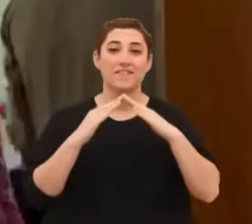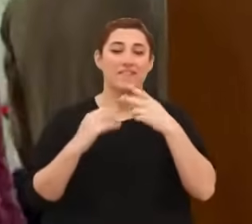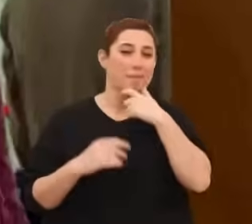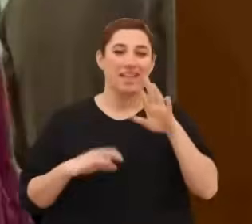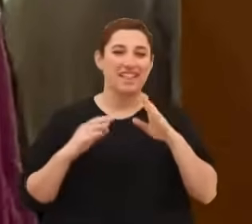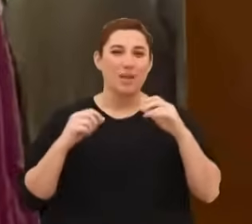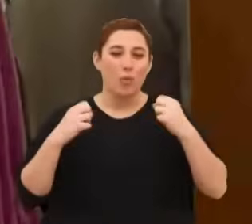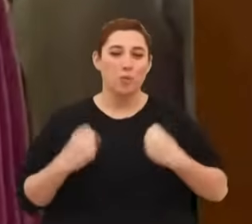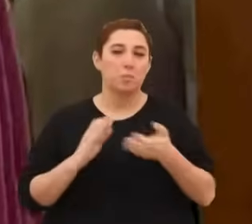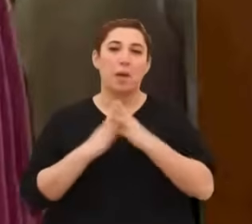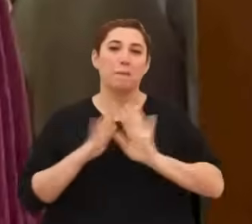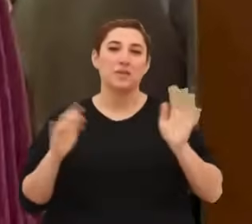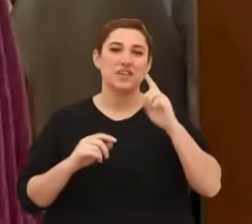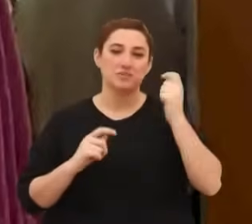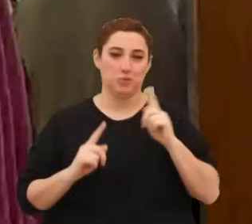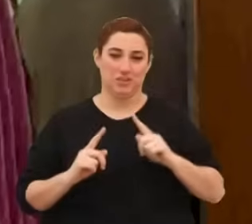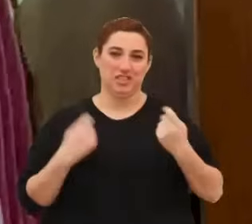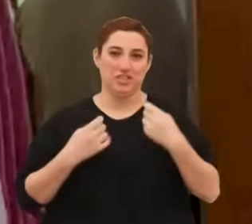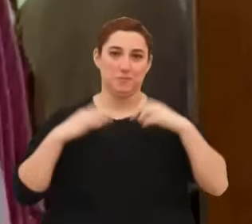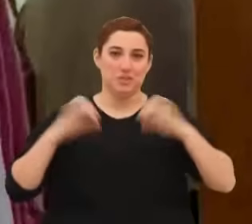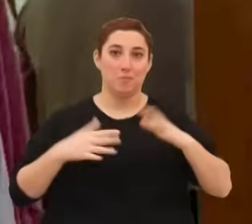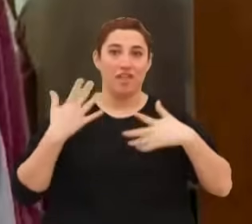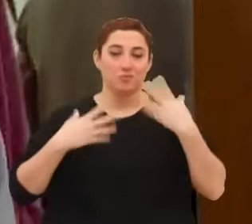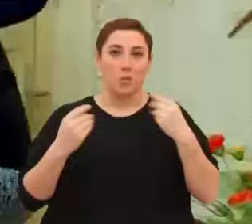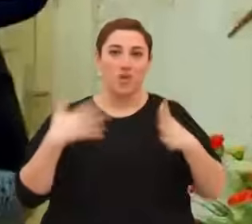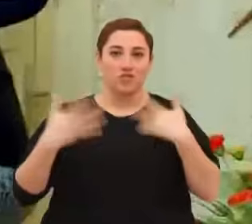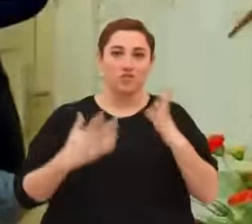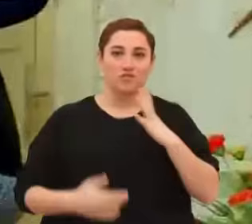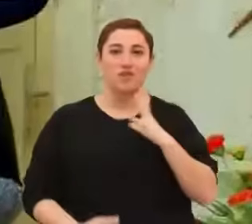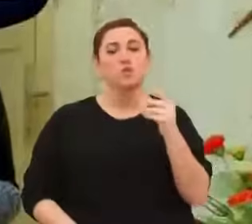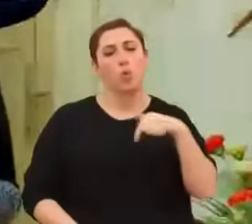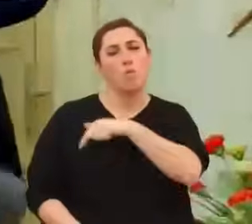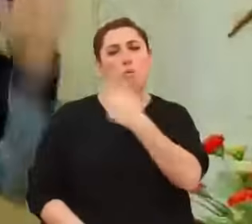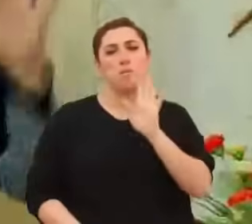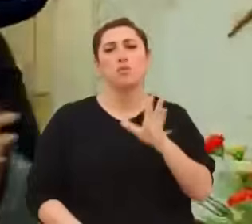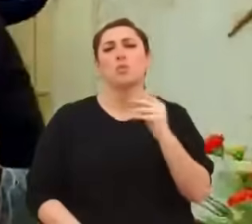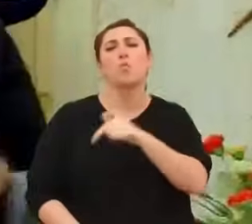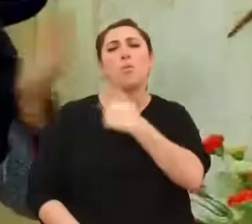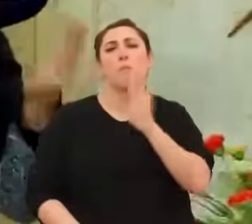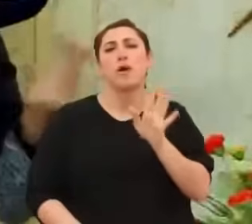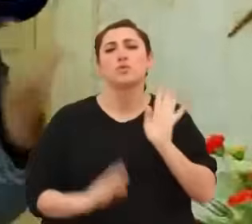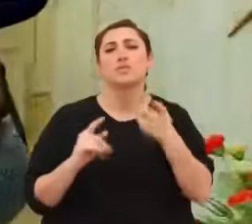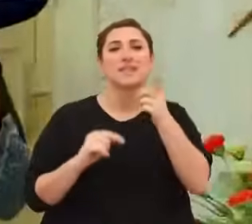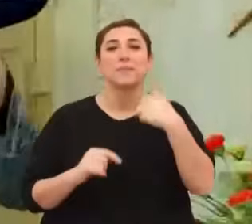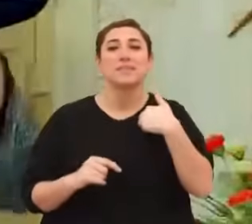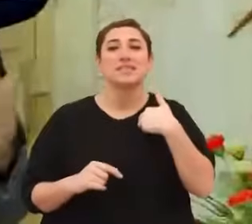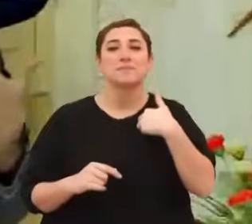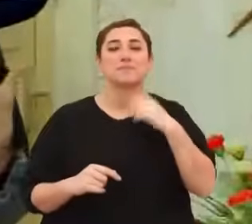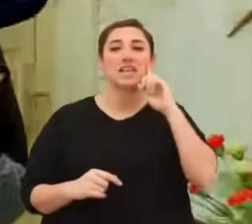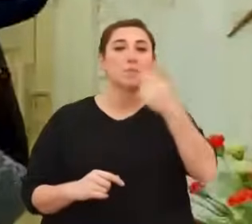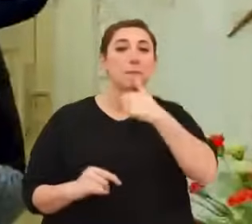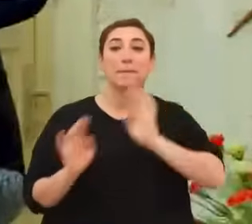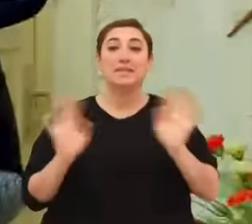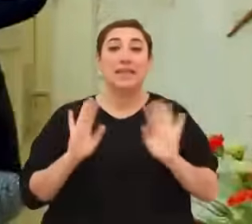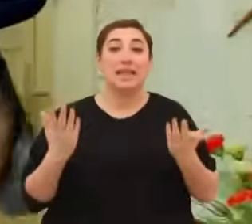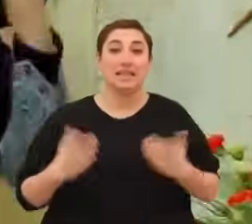bitiyor işte. Bugün iş başı yapıyorum. Heyecanlıyım, çok heyecanlıyım. Çok normal ama, o kadar normal ki. Yani çünkü sen artık bizim sadece